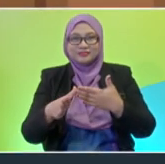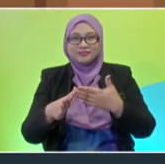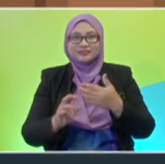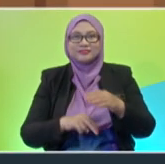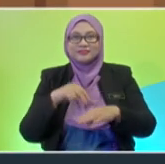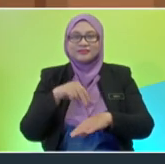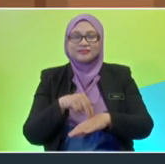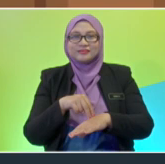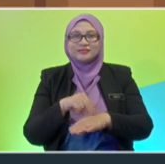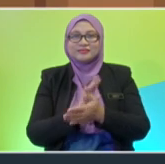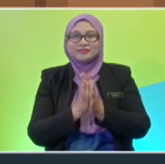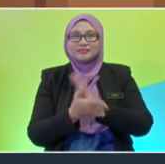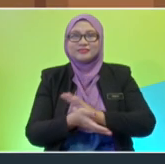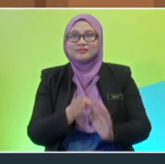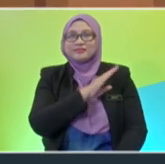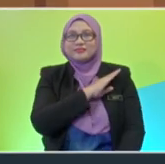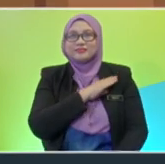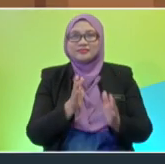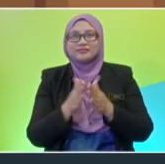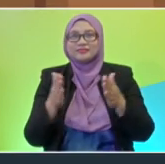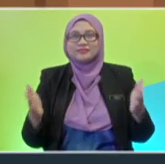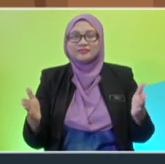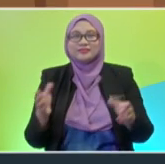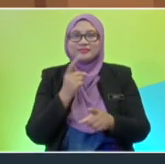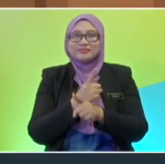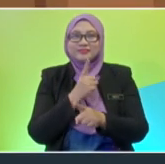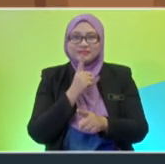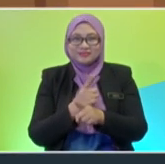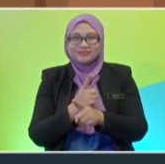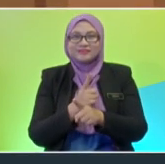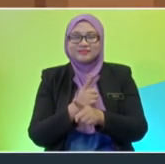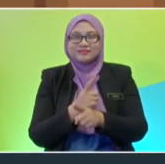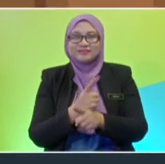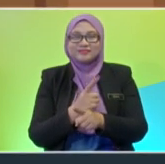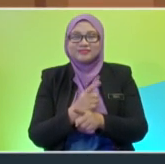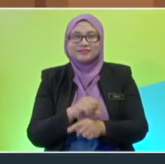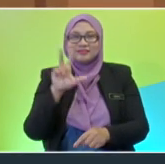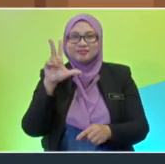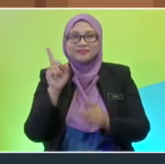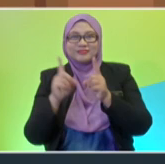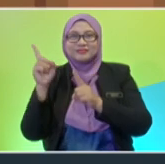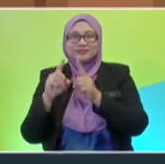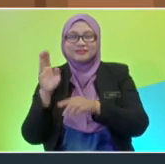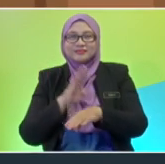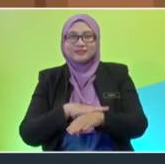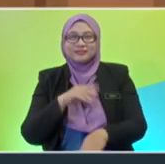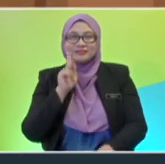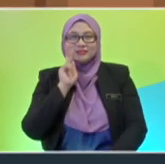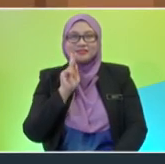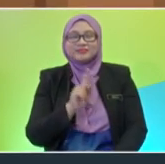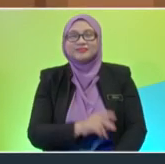Yola menjadi pengurus besar Iya betul menjadi pengurus besar 3 bintang juga kepada Karin